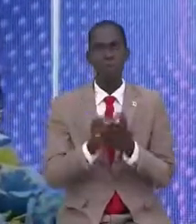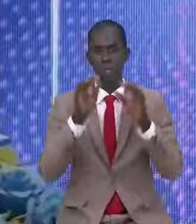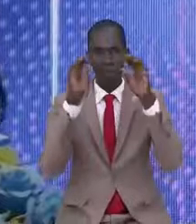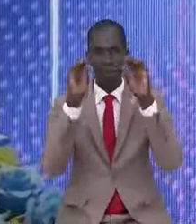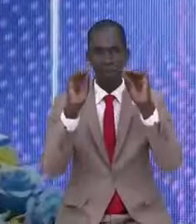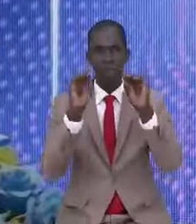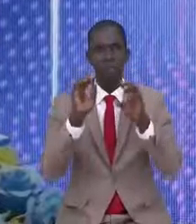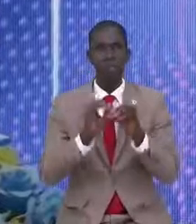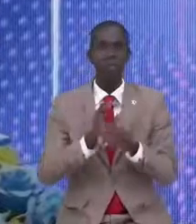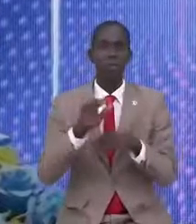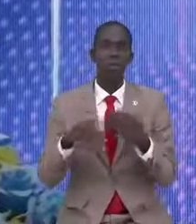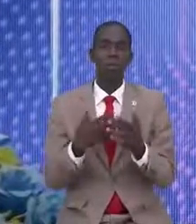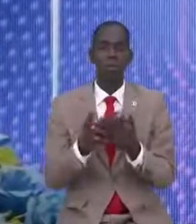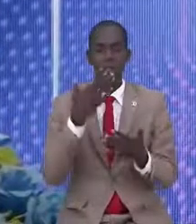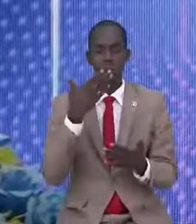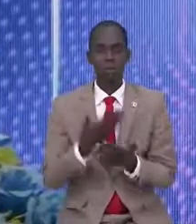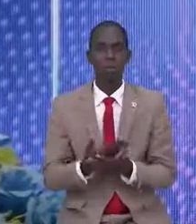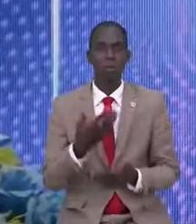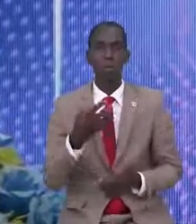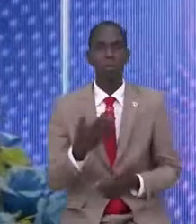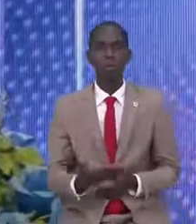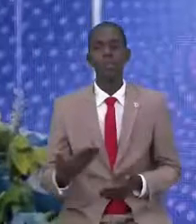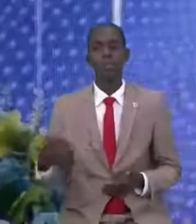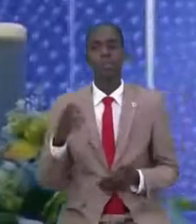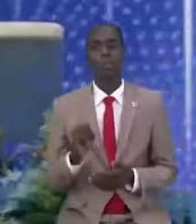à celui qui l'enseigne.